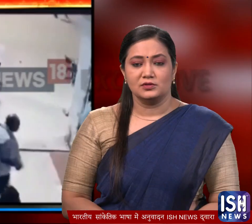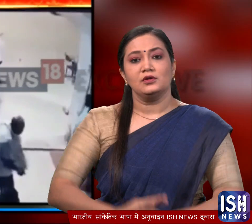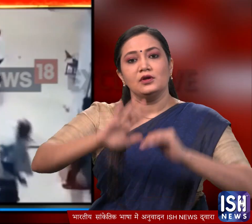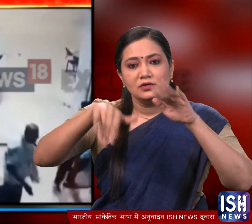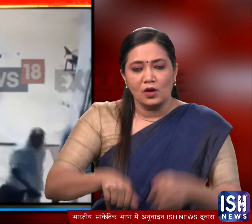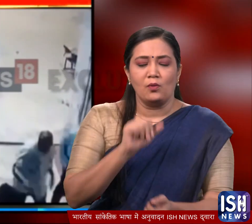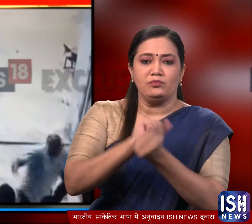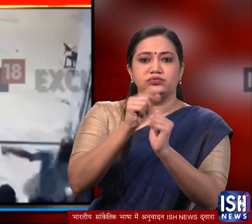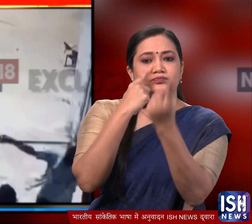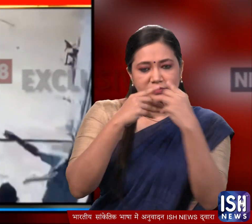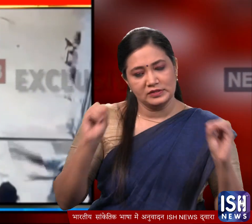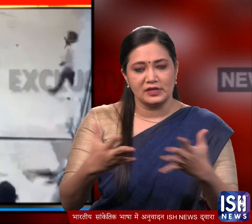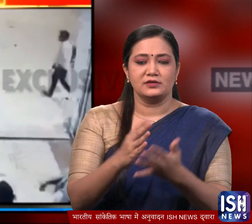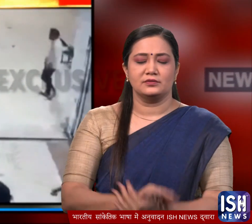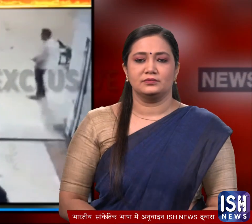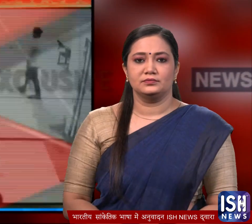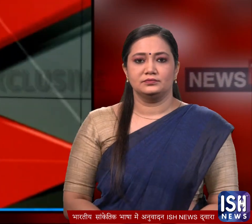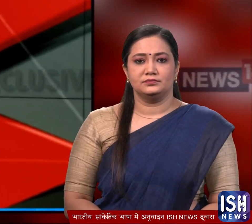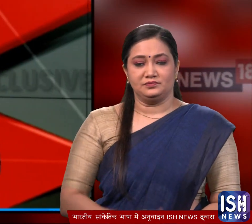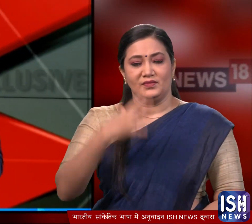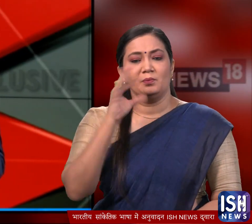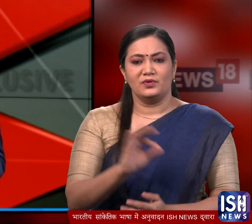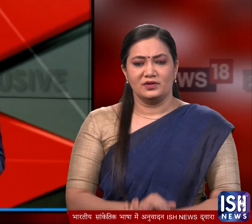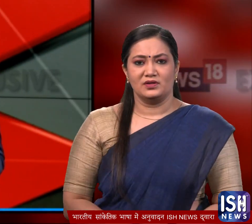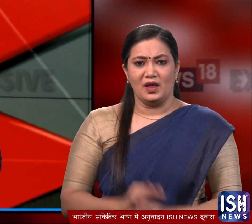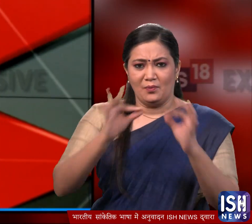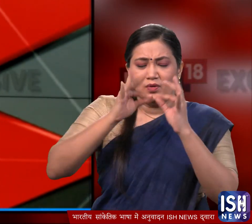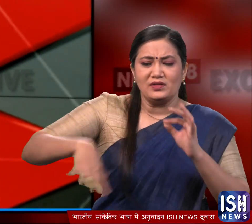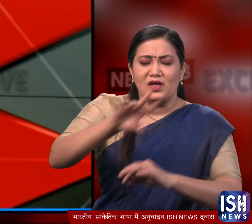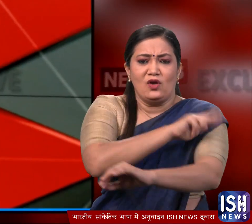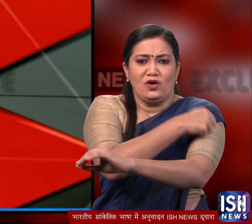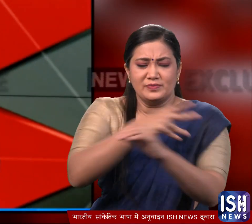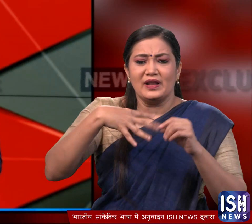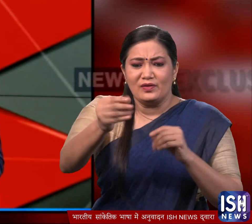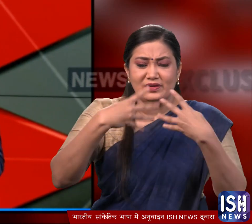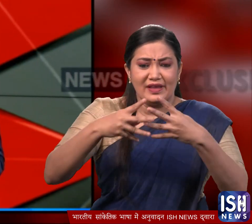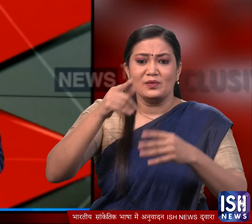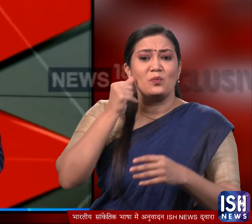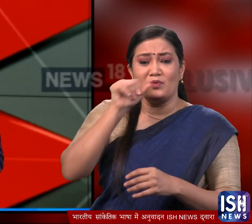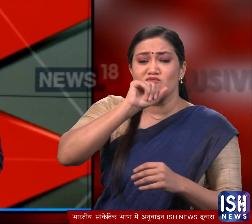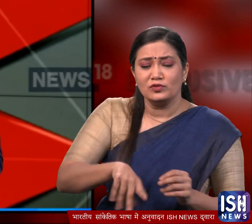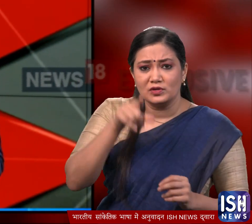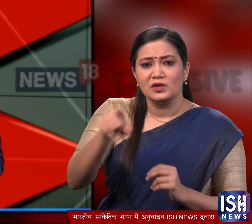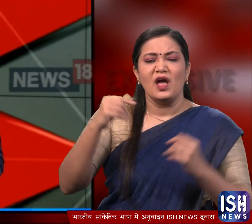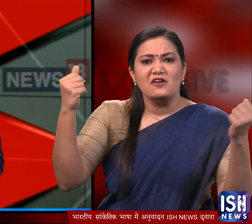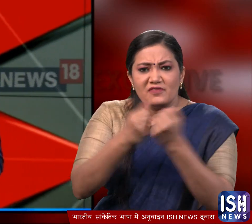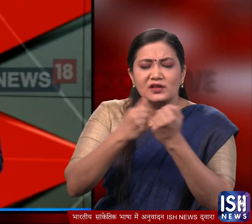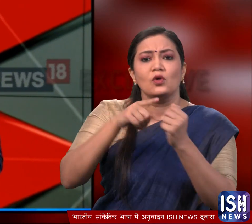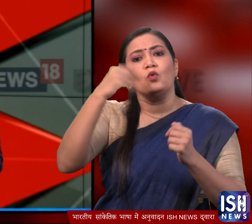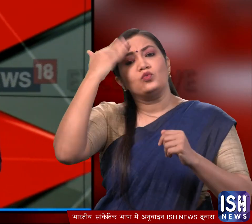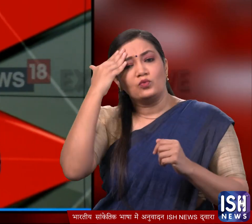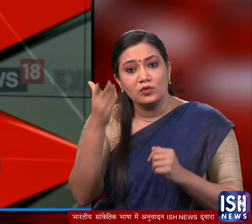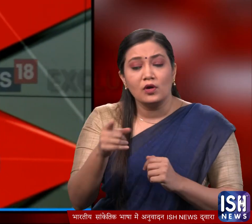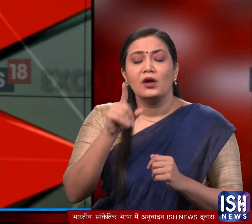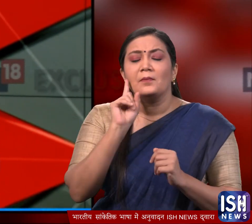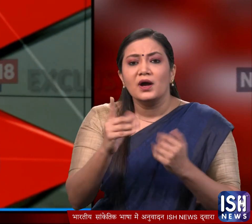जिसके आधार पर पुलिस मामले की जांच में जुट गई। सौभाग्य की बात यह कि बुलंदशहर में अस्पताल के गेट पर जिस युवक पर हमला हुआ वो मारपीट करने वालों को जानता